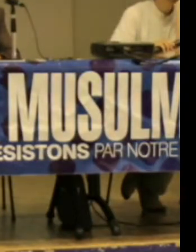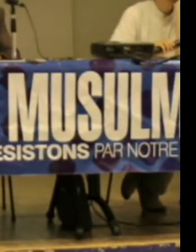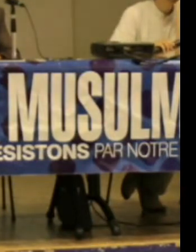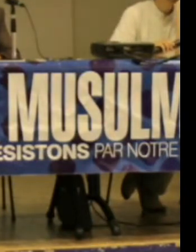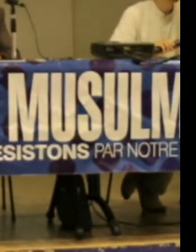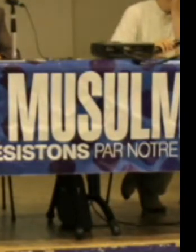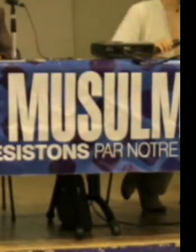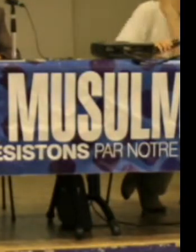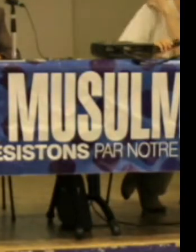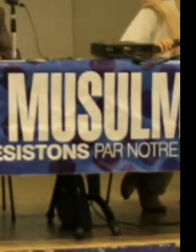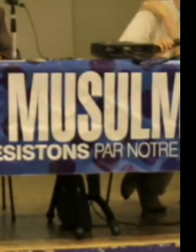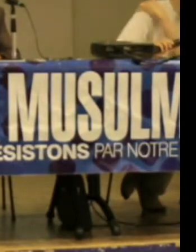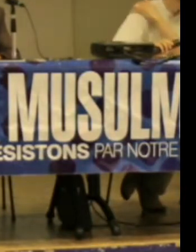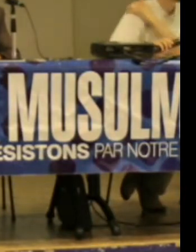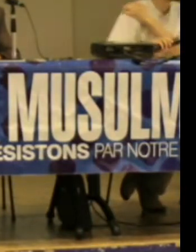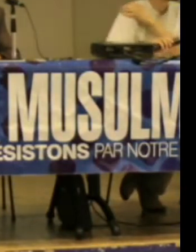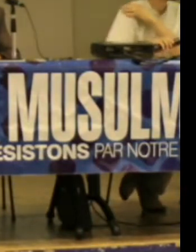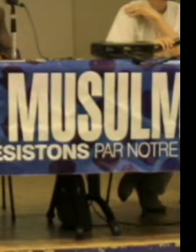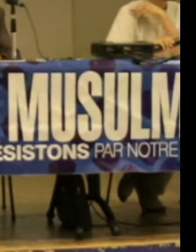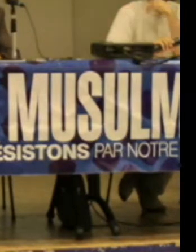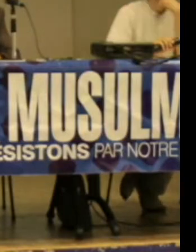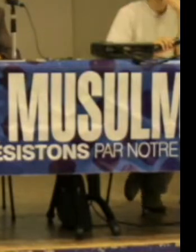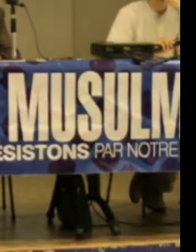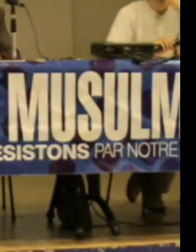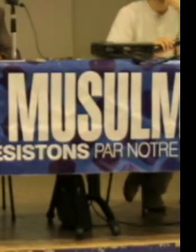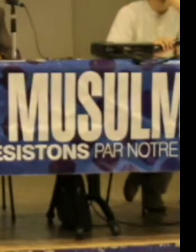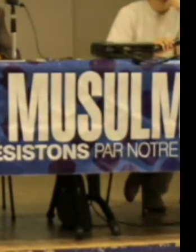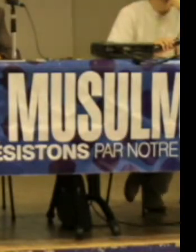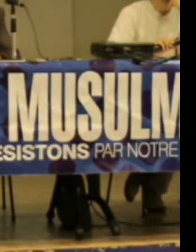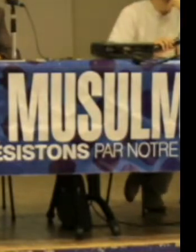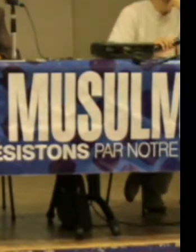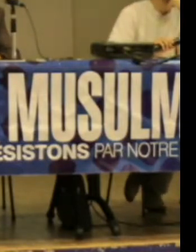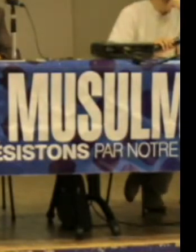interprète qui est présent. Comment on dit bonjour?